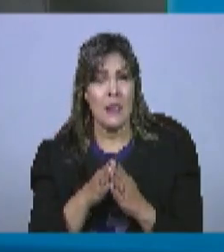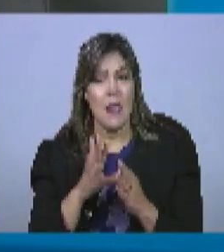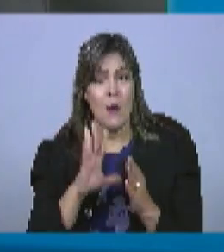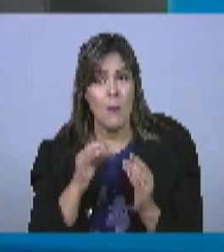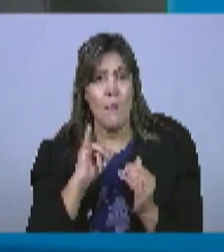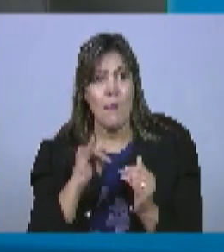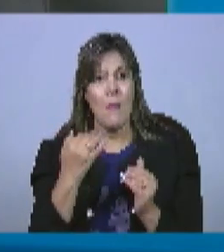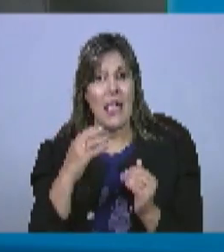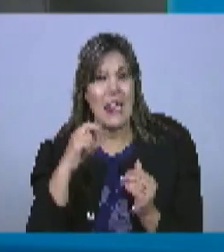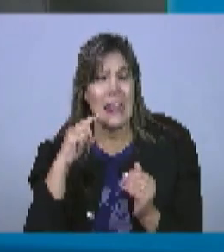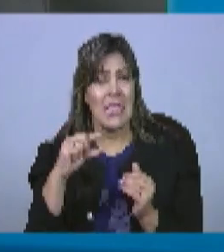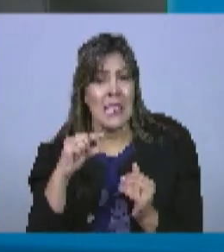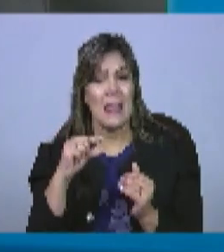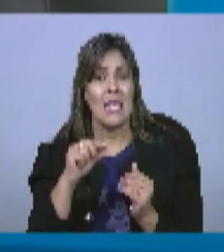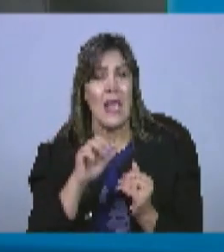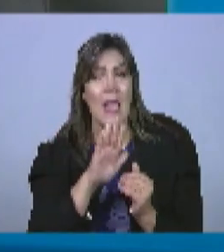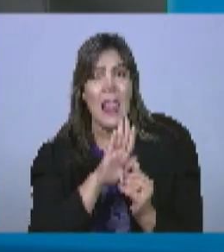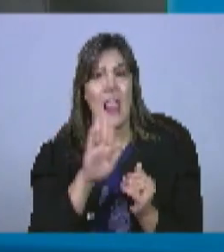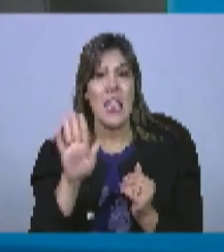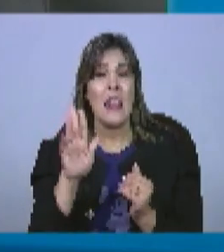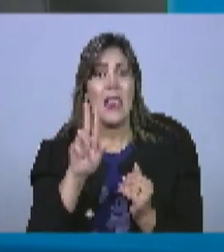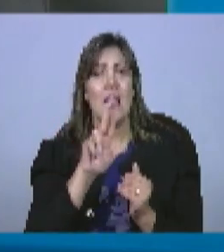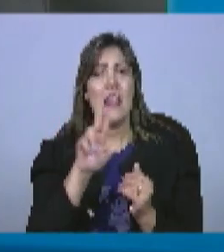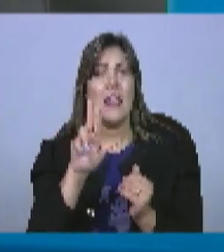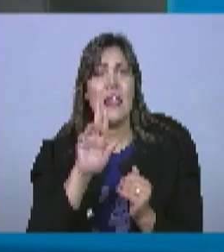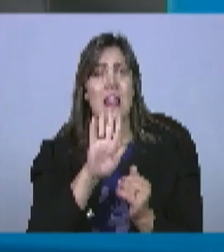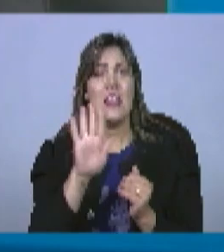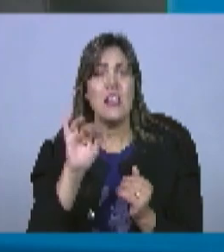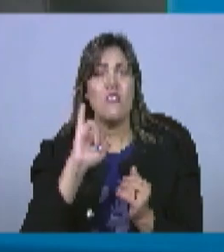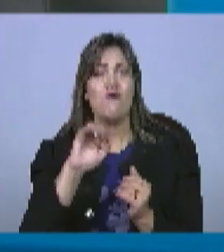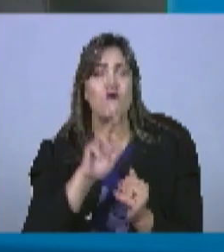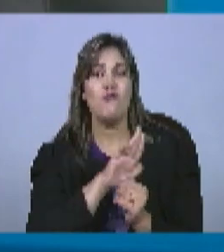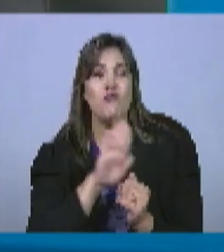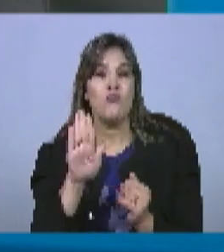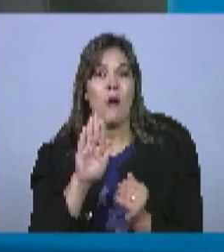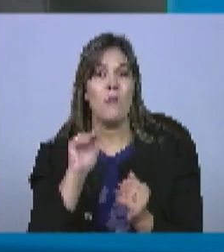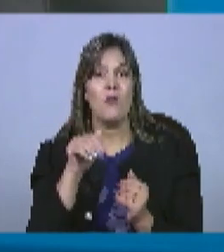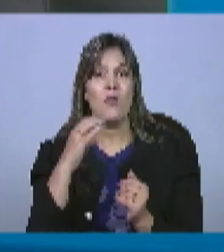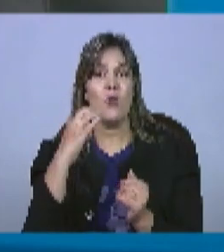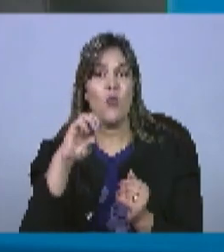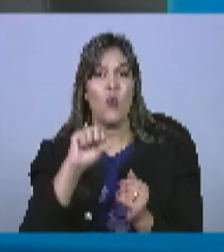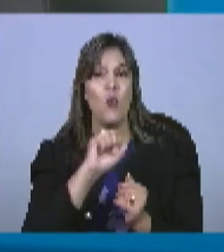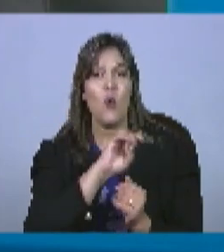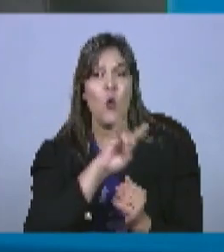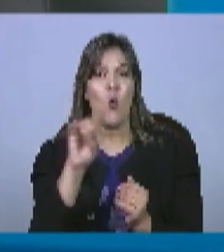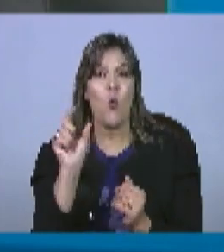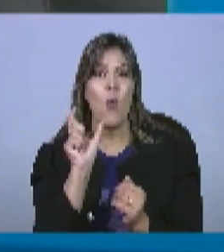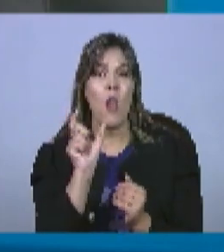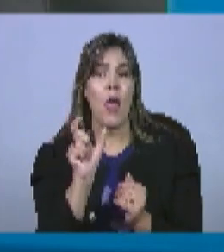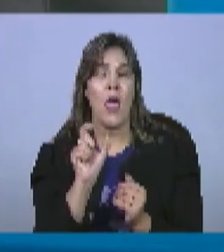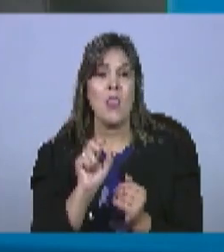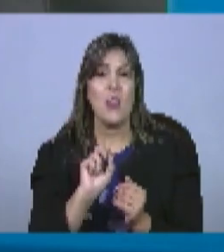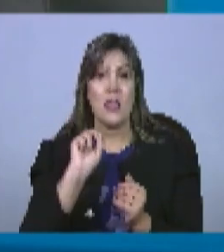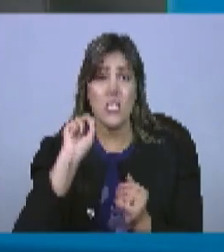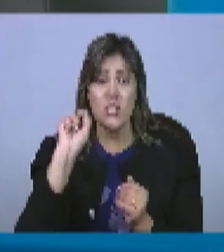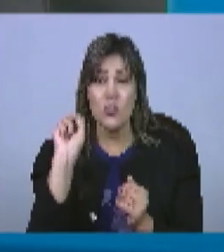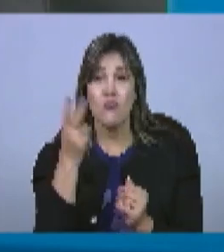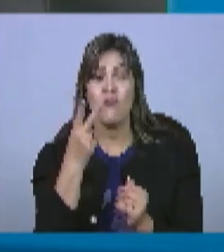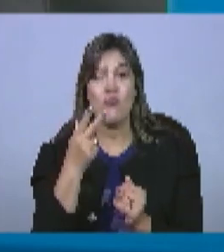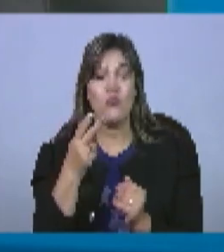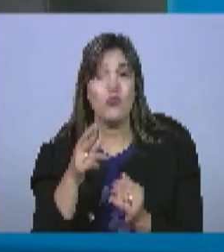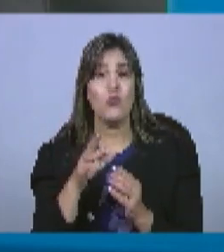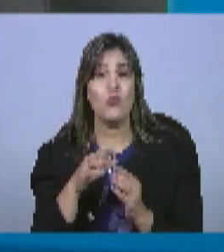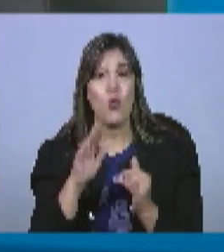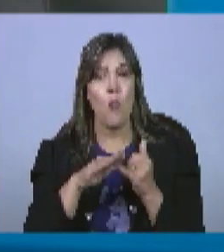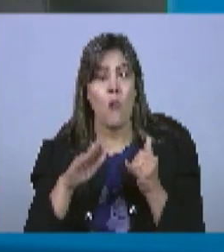شمس في الجولان واللي ادى الى مقتل 12 طفل ونش اسرائيلي